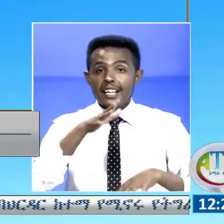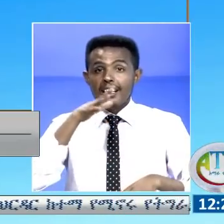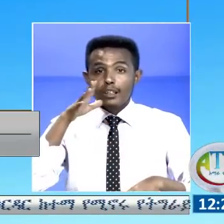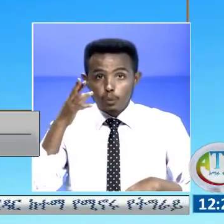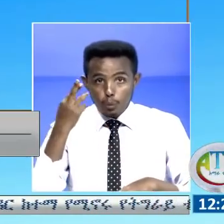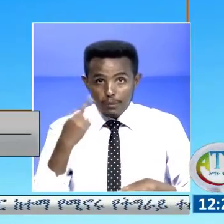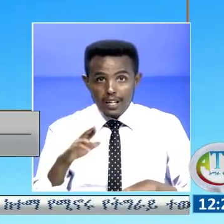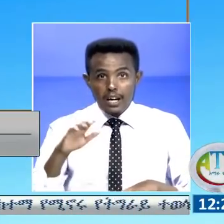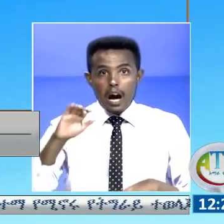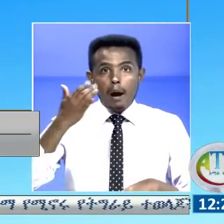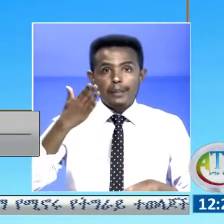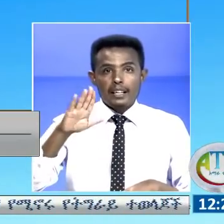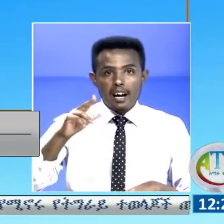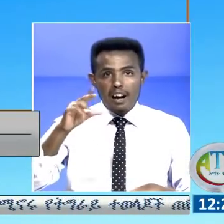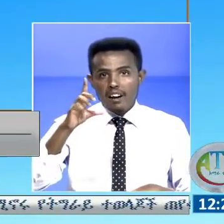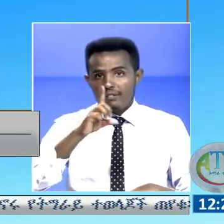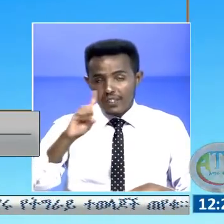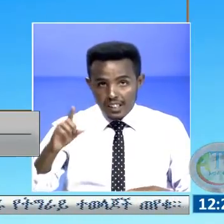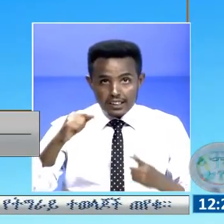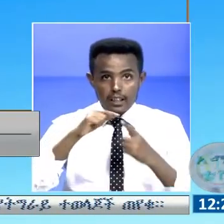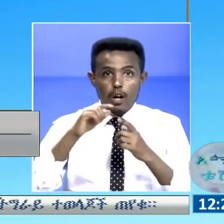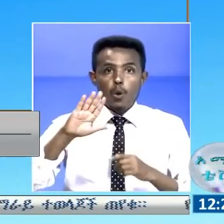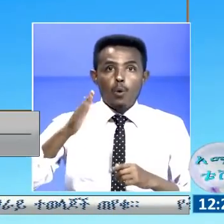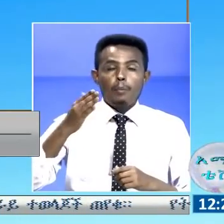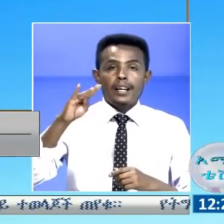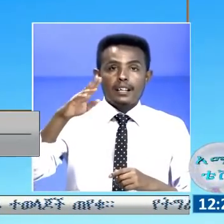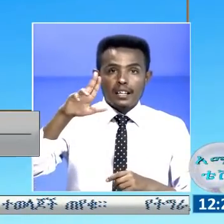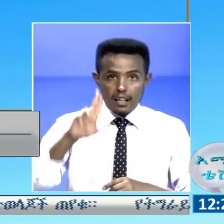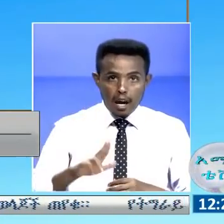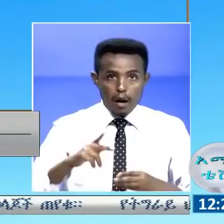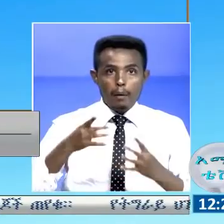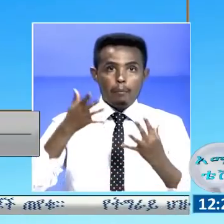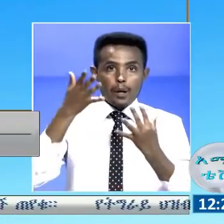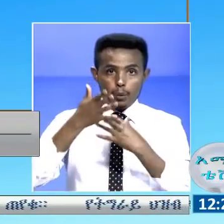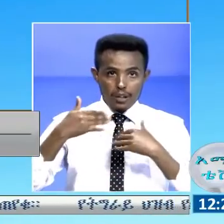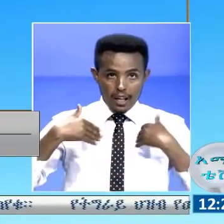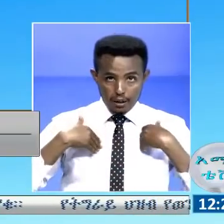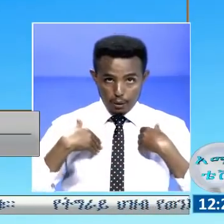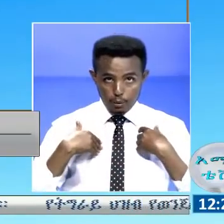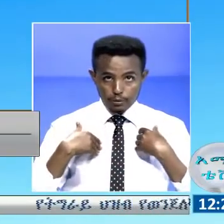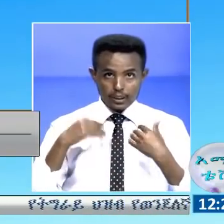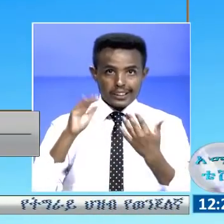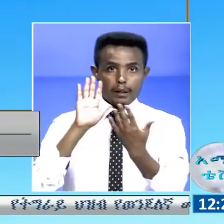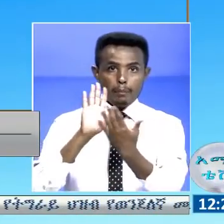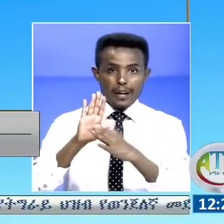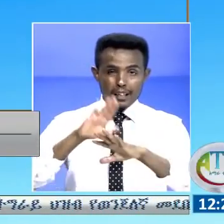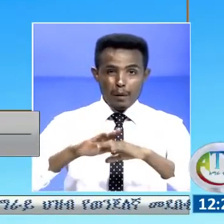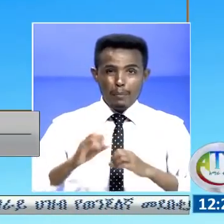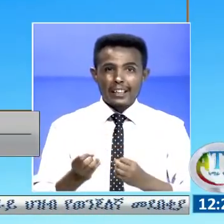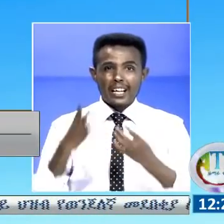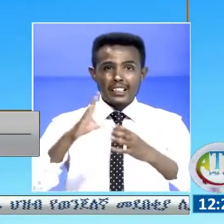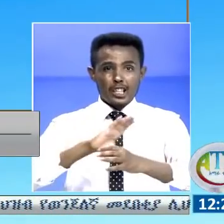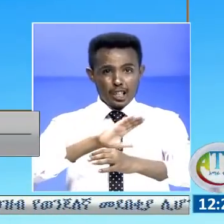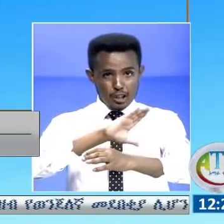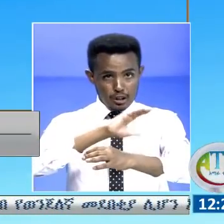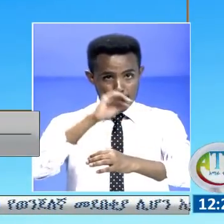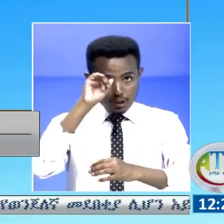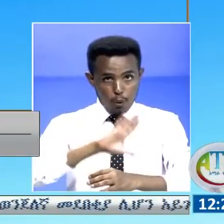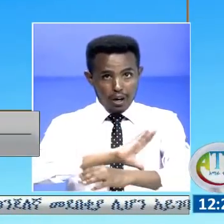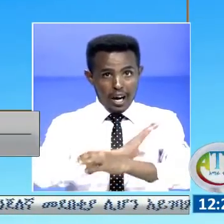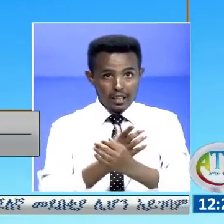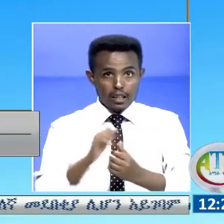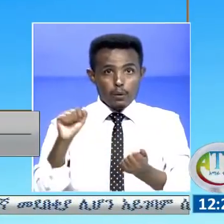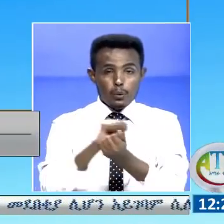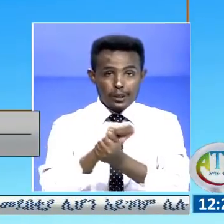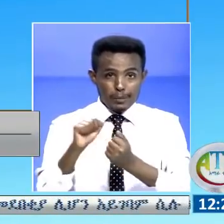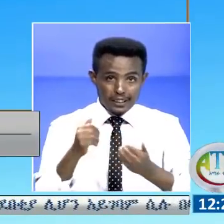ወይንም በቀድሞ ስሟ አብደራፊ በኩል እስከ ሁመራ በአጠቃላይ በሁመራ በኩል ያለው ግንባር ላይ በርካታ የሰው ኃይል ውድመት